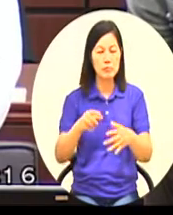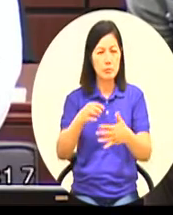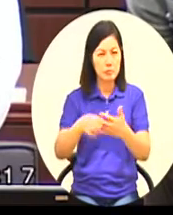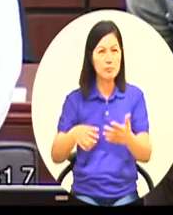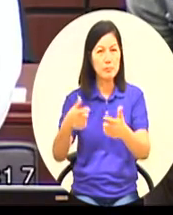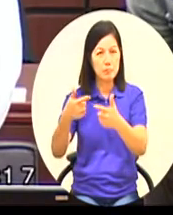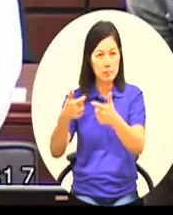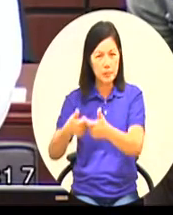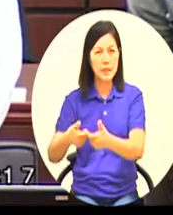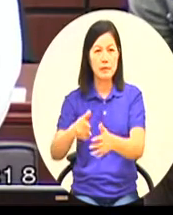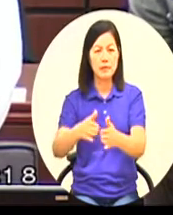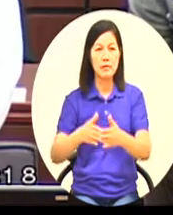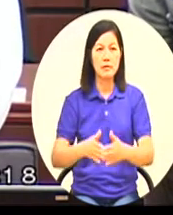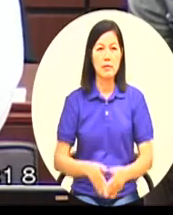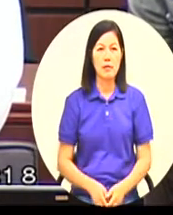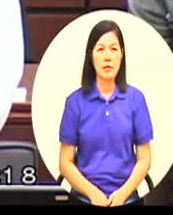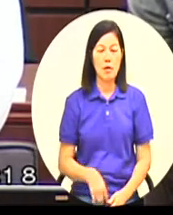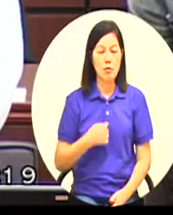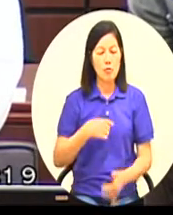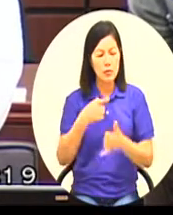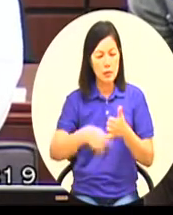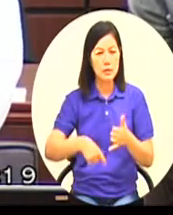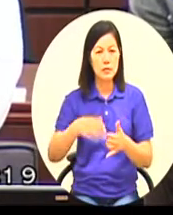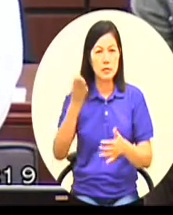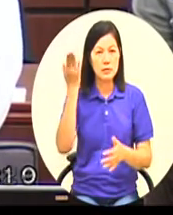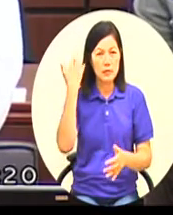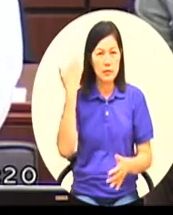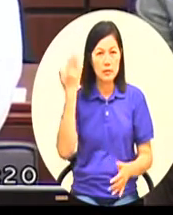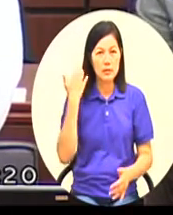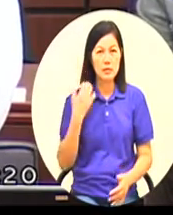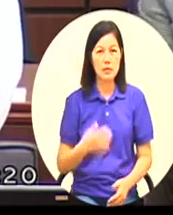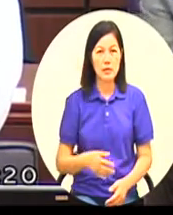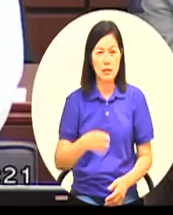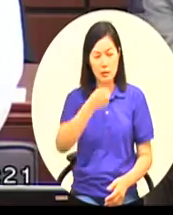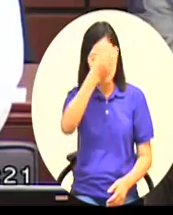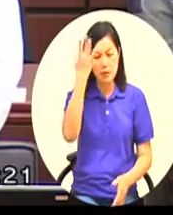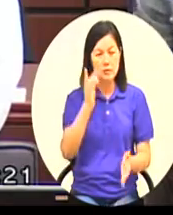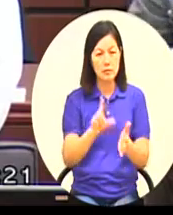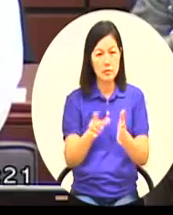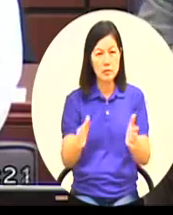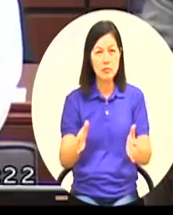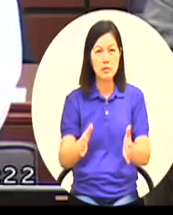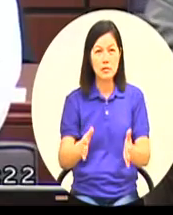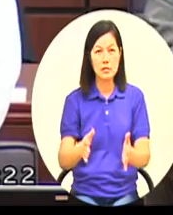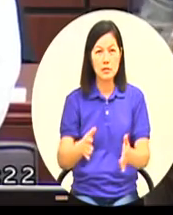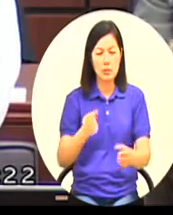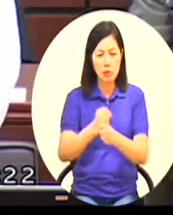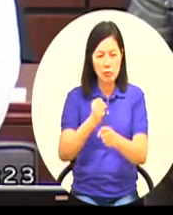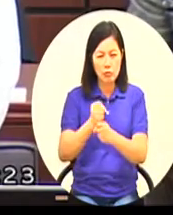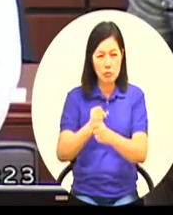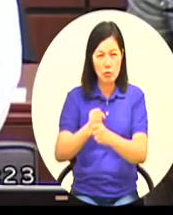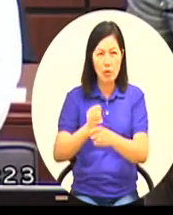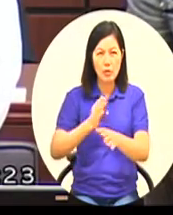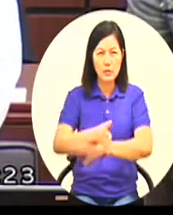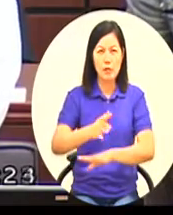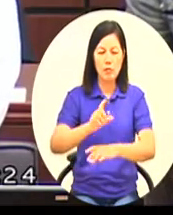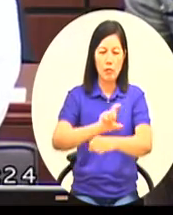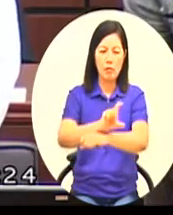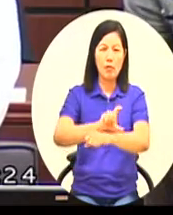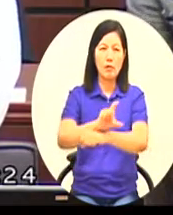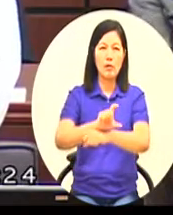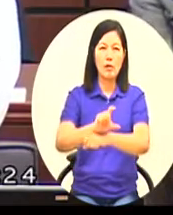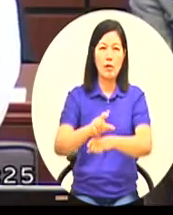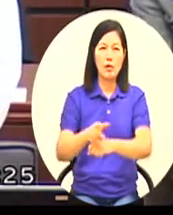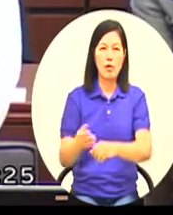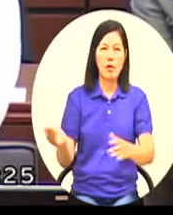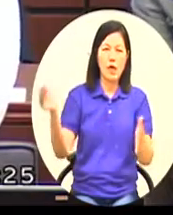于像我个人就曾经在比较年轻的时候连续上班超过60小时，那个到最